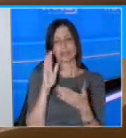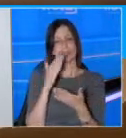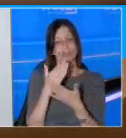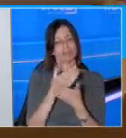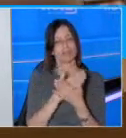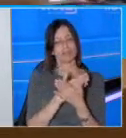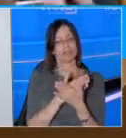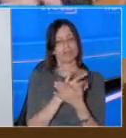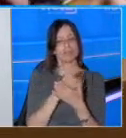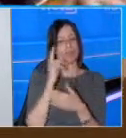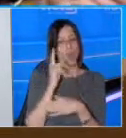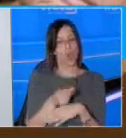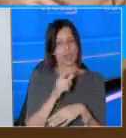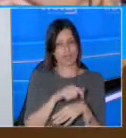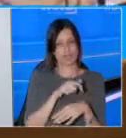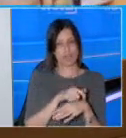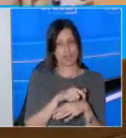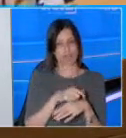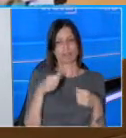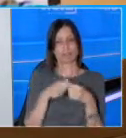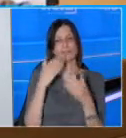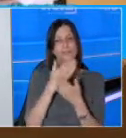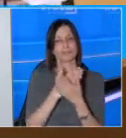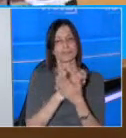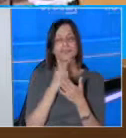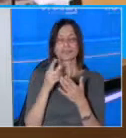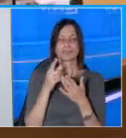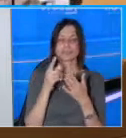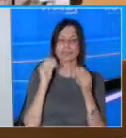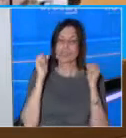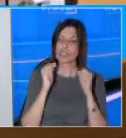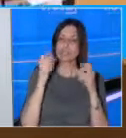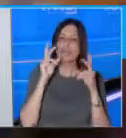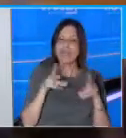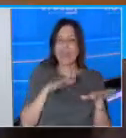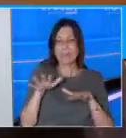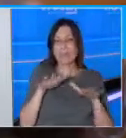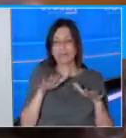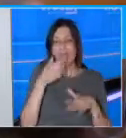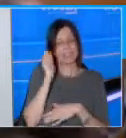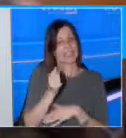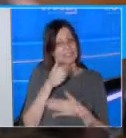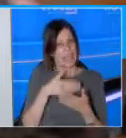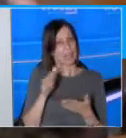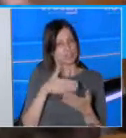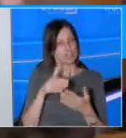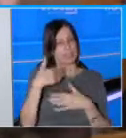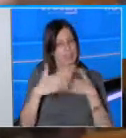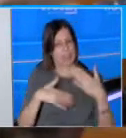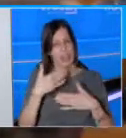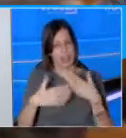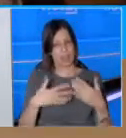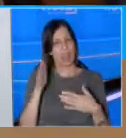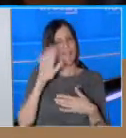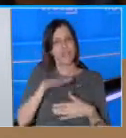שנחקקה הוראת שעה על גבי חוק היסוד, שבעצם מאפשרת לממשלה ולכנסת להמשיך להתנהל למרות